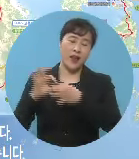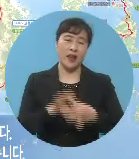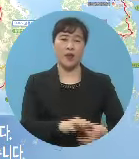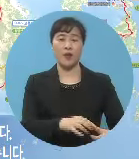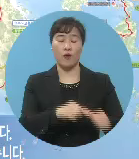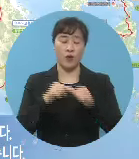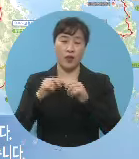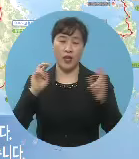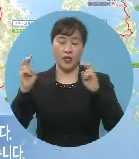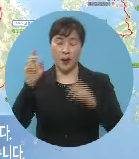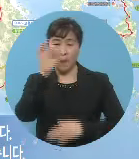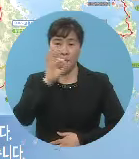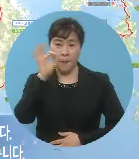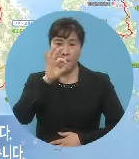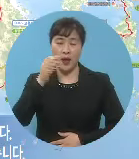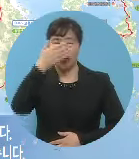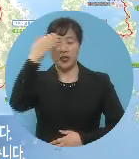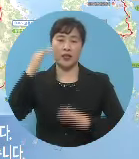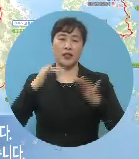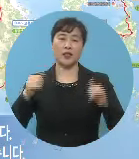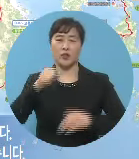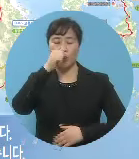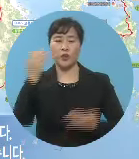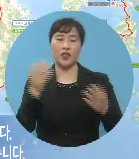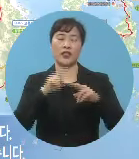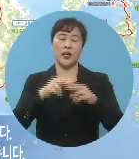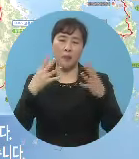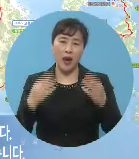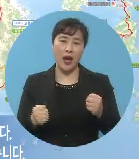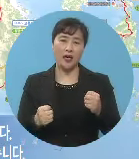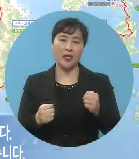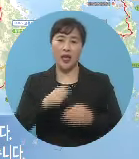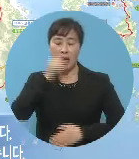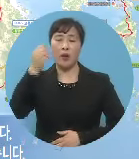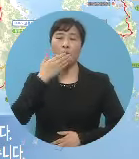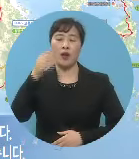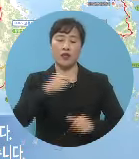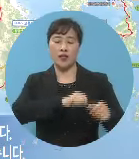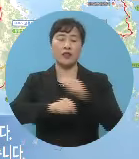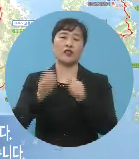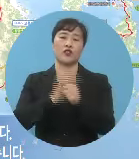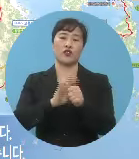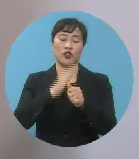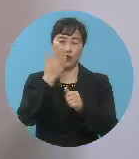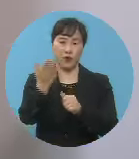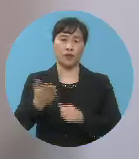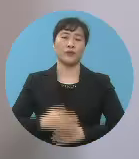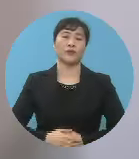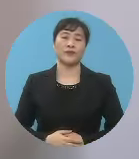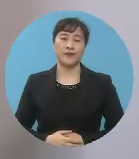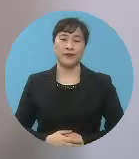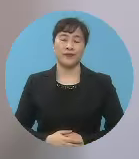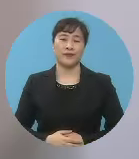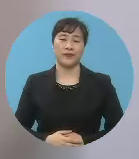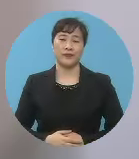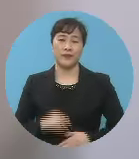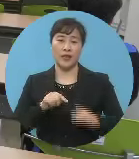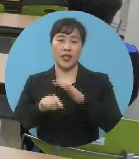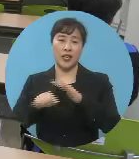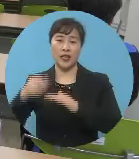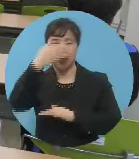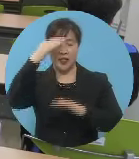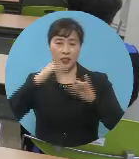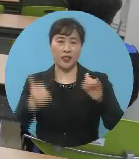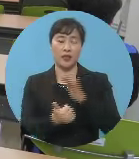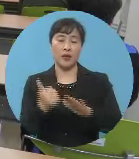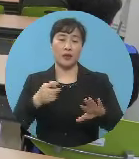구인기업 발굴을 통해 청년들이 좋은 일자리를 찾을 수 있도록 적극 지원해 나가겠습니다. 찾아가는 청년 희망